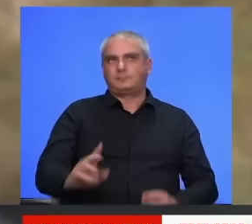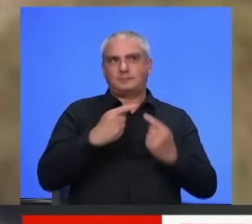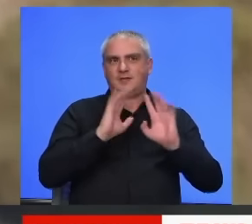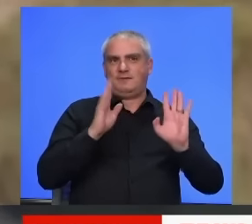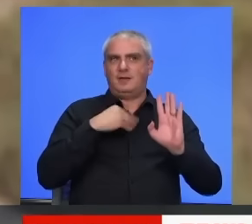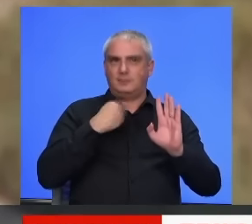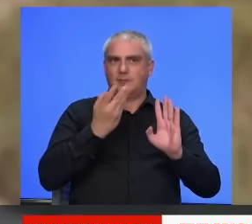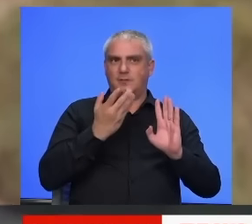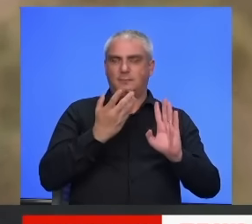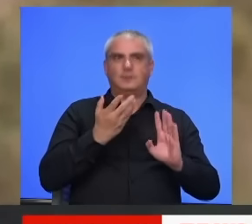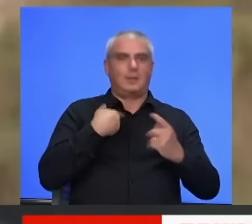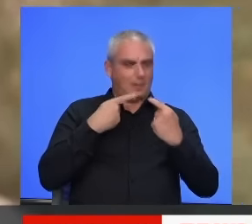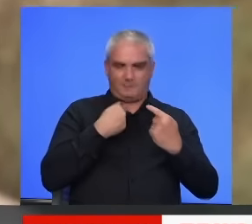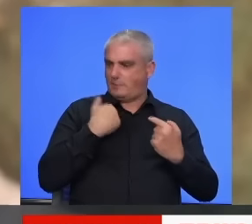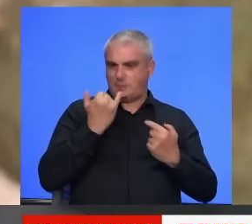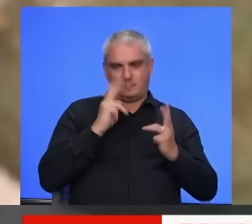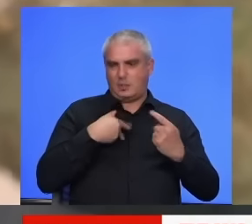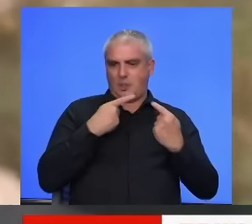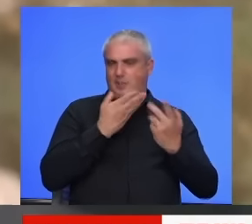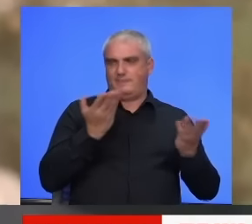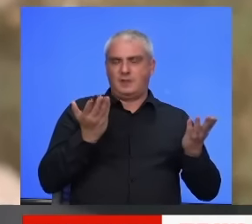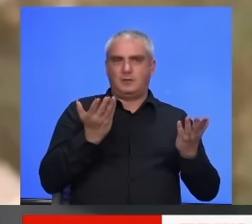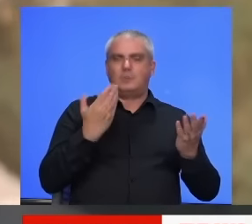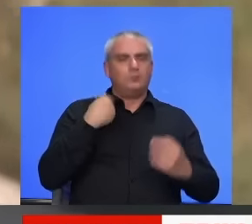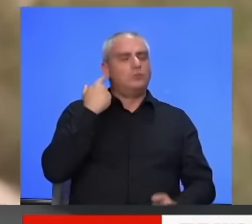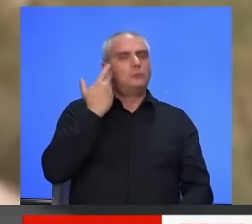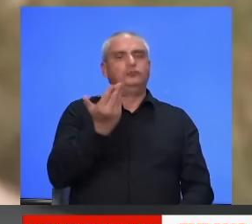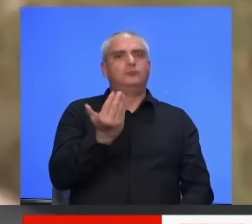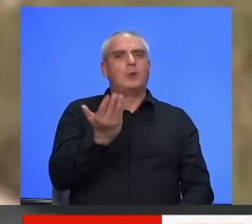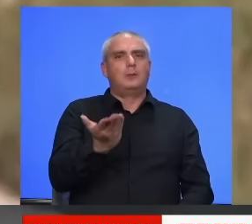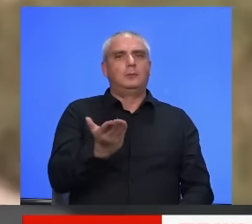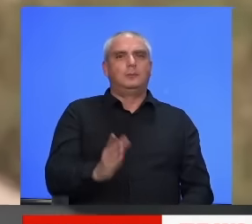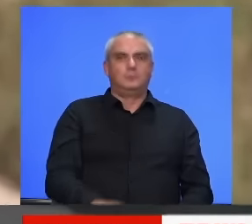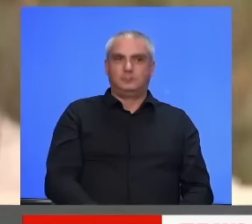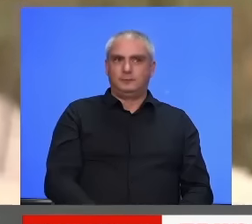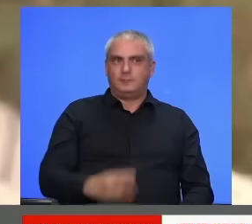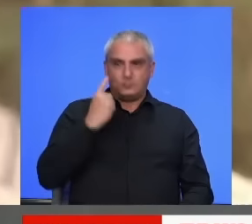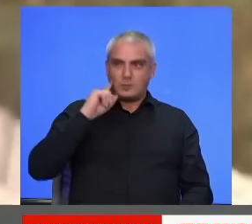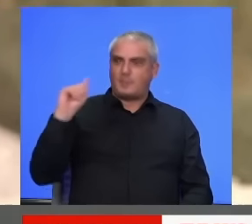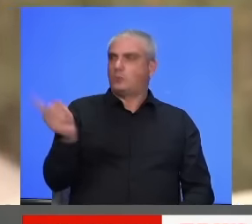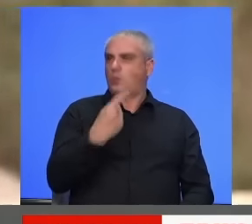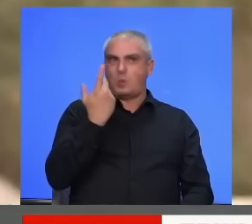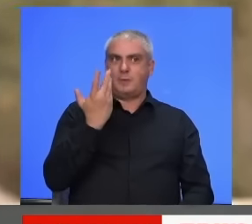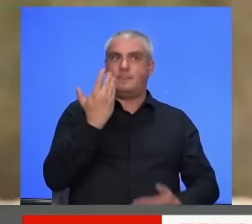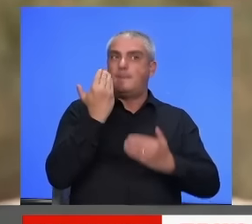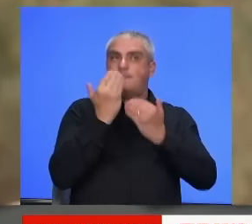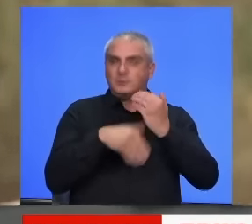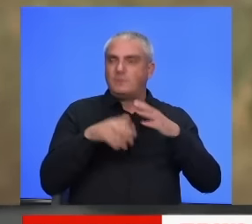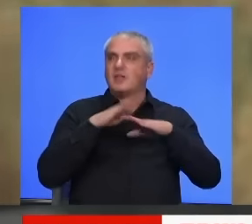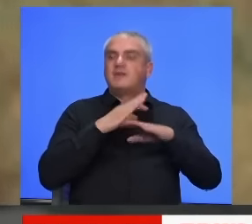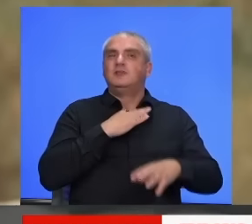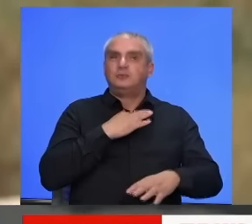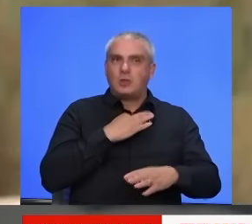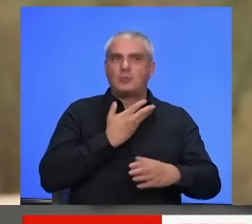השואל, אני עונה. להתווכח אני תמיד יכול, אבל בוא נשמע. שמענו את כולם. כן. ובסופו של דבר התפקיד שלנו